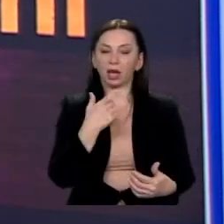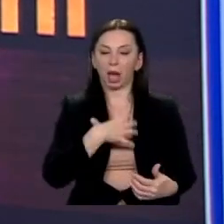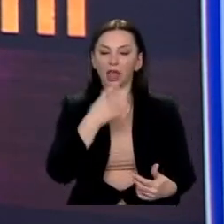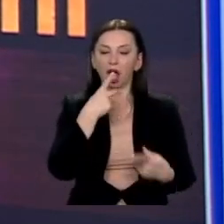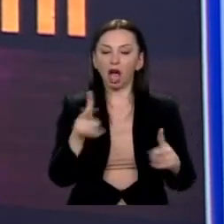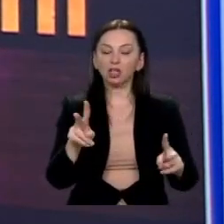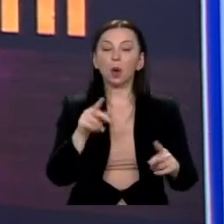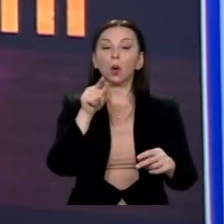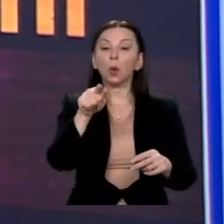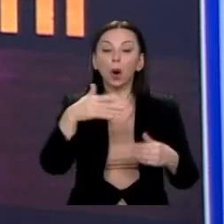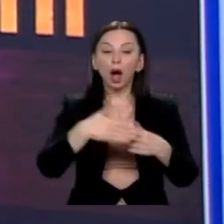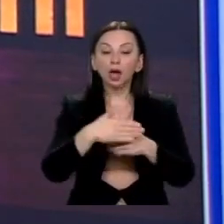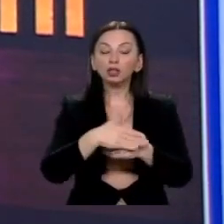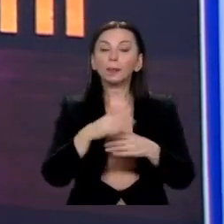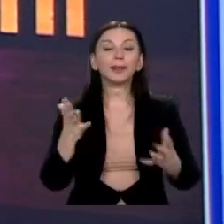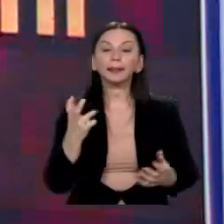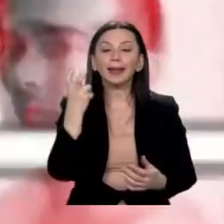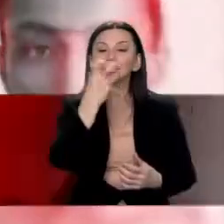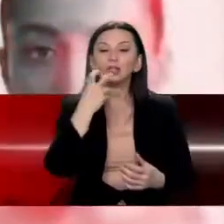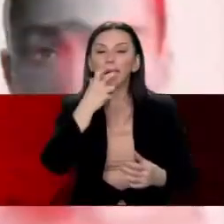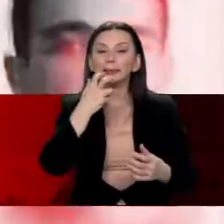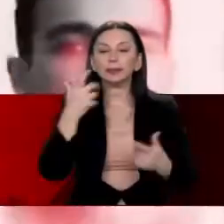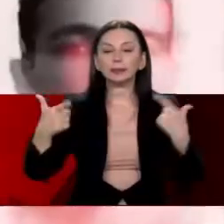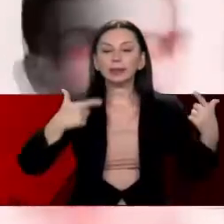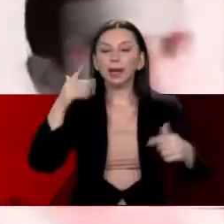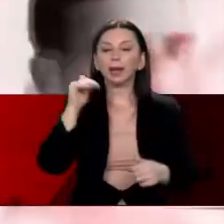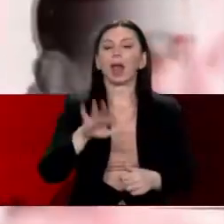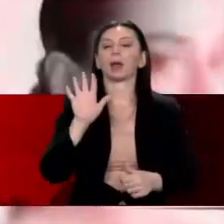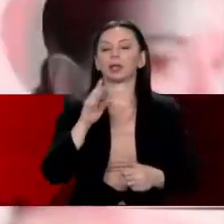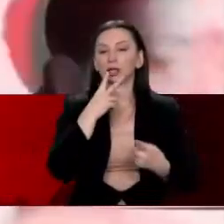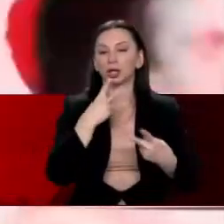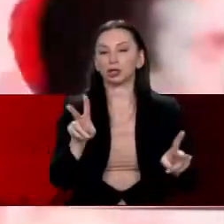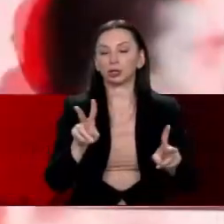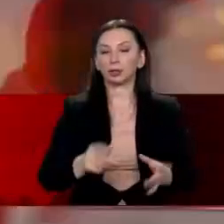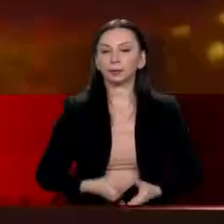neden sahneye çıkmadığını anlattı. Gidelim